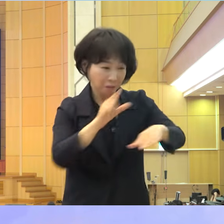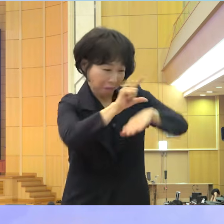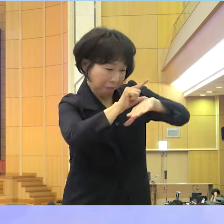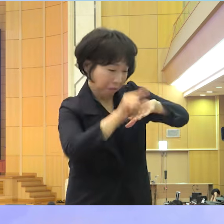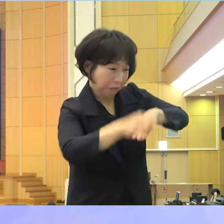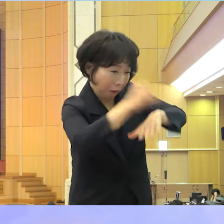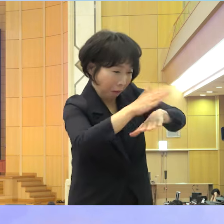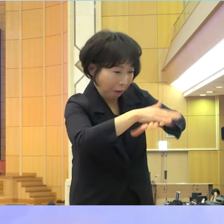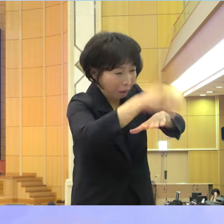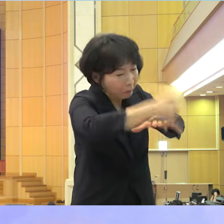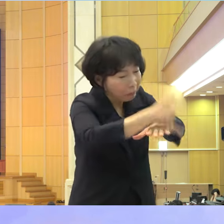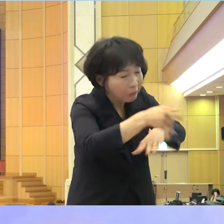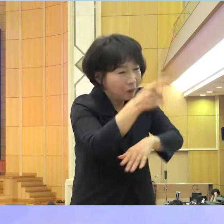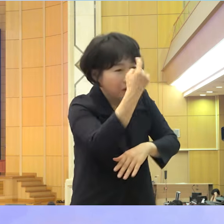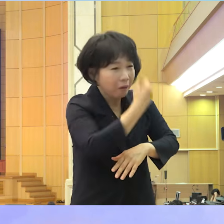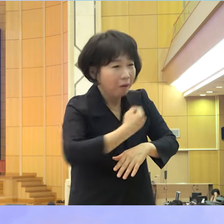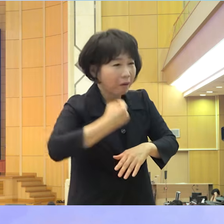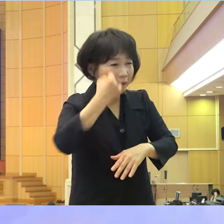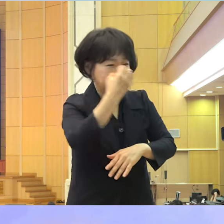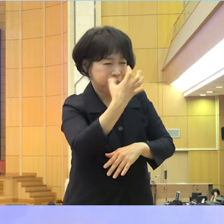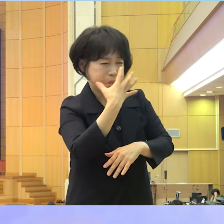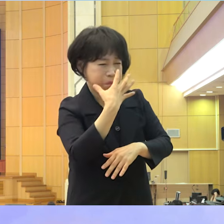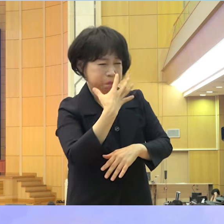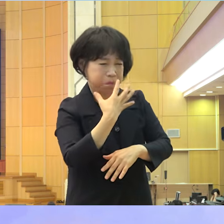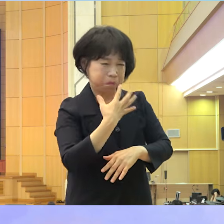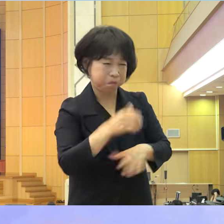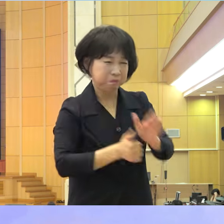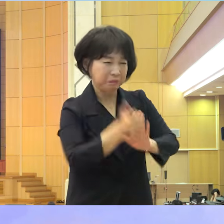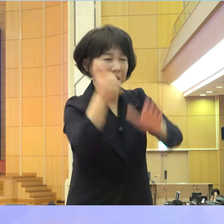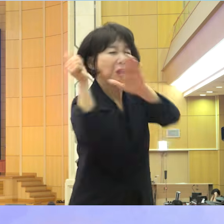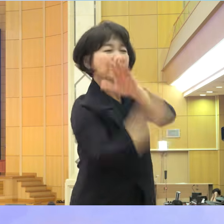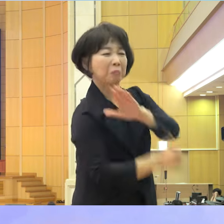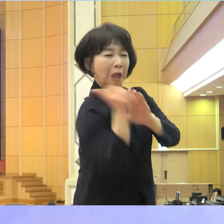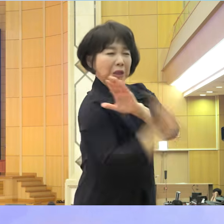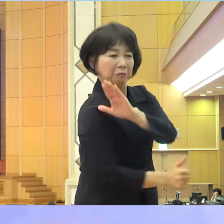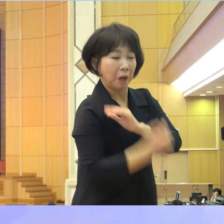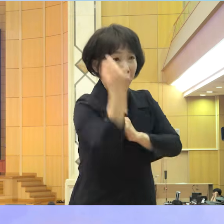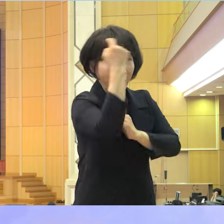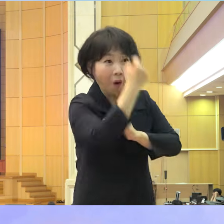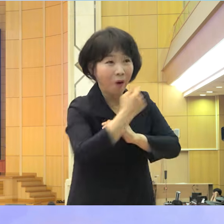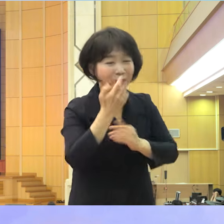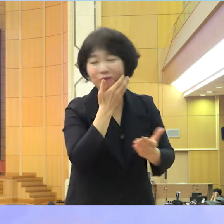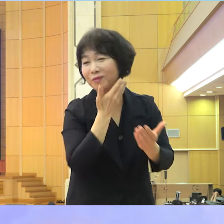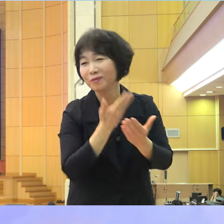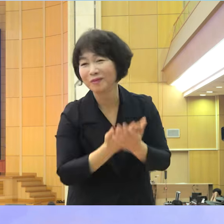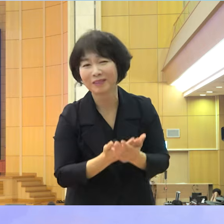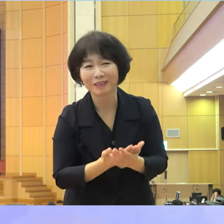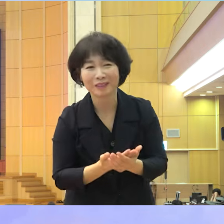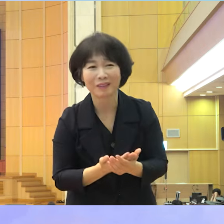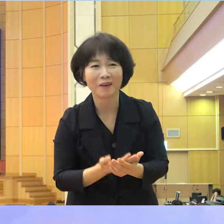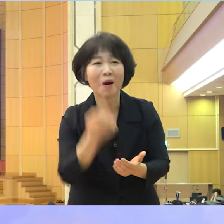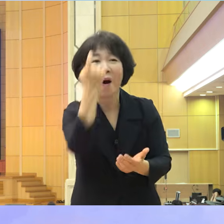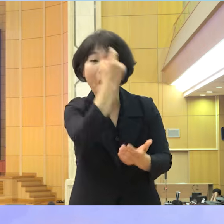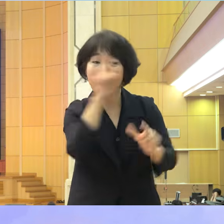김영삼은 농사꾼 관상이라는 거예요. 그 관상이 더 정확하다 이 말이야.